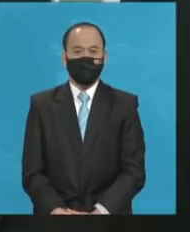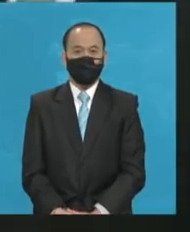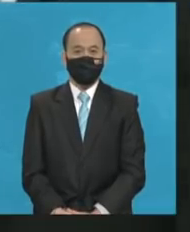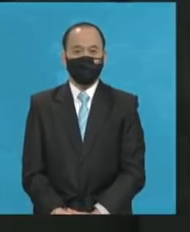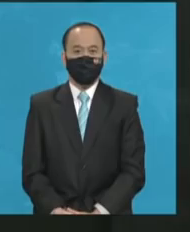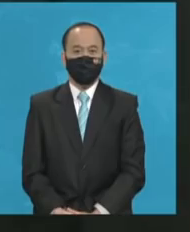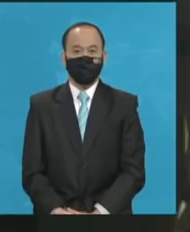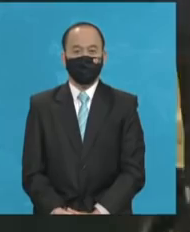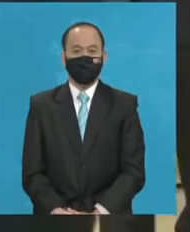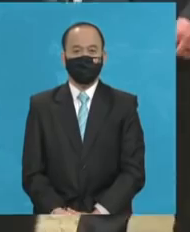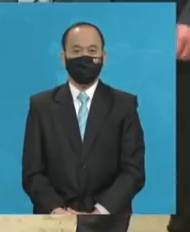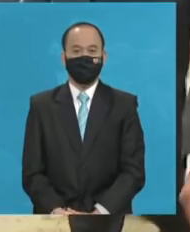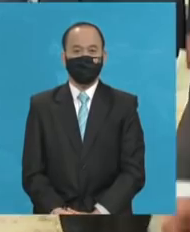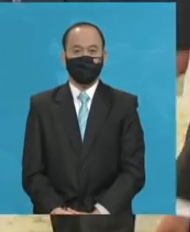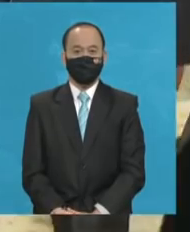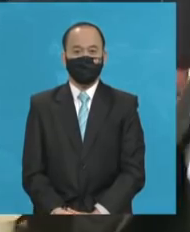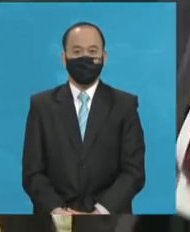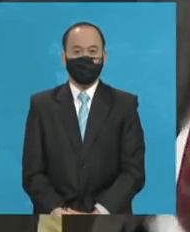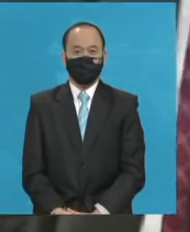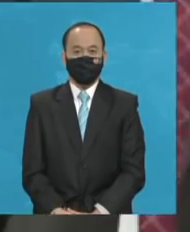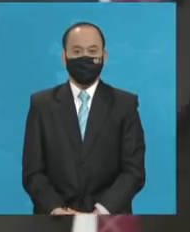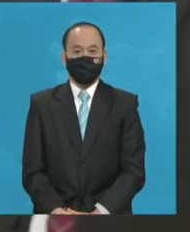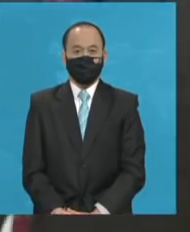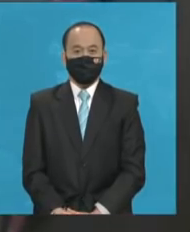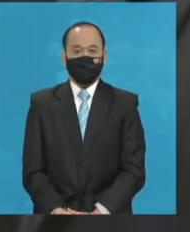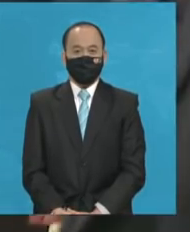habis jadi nggak usah deh